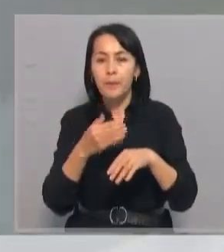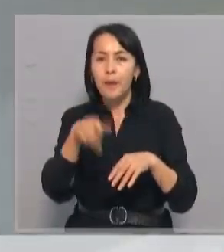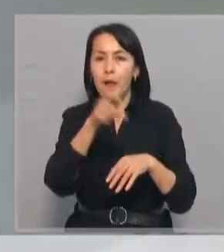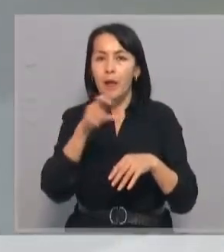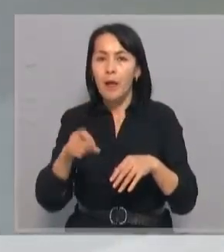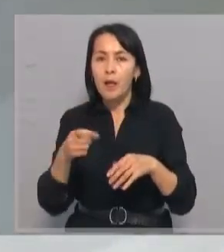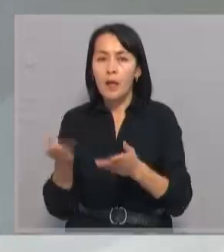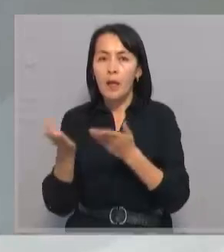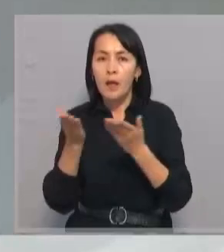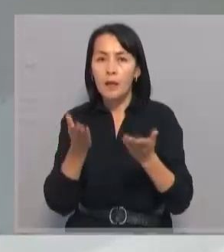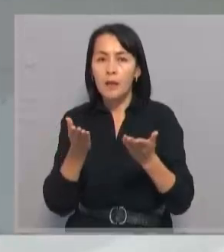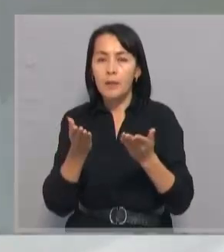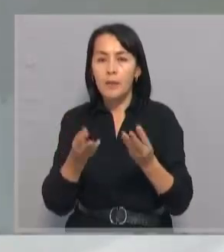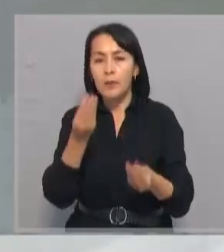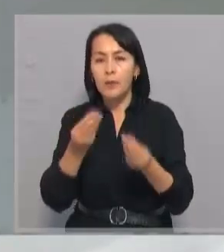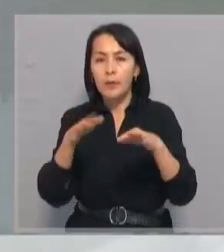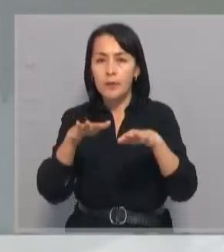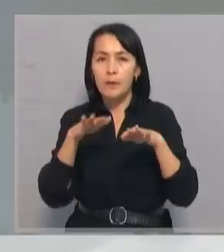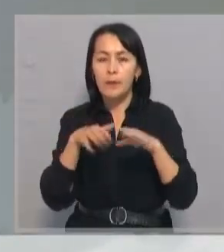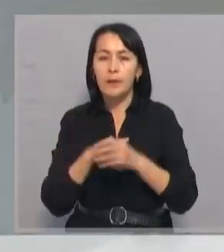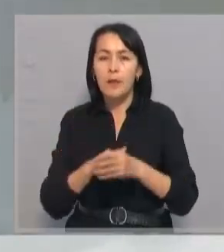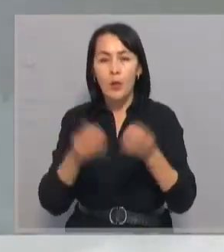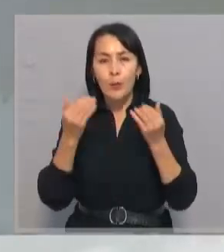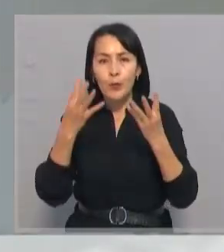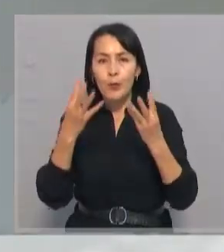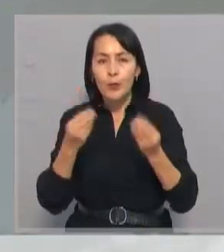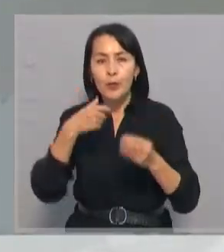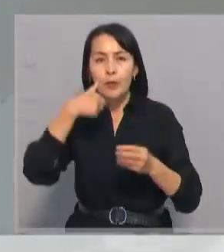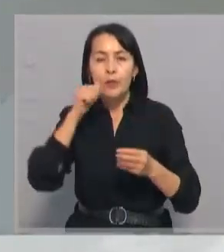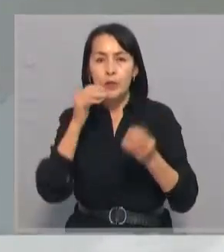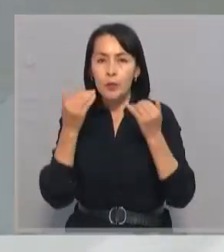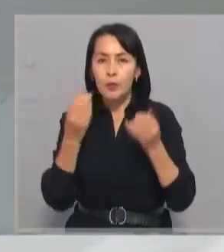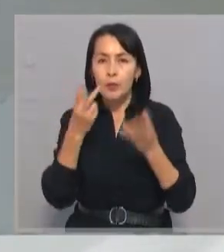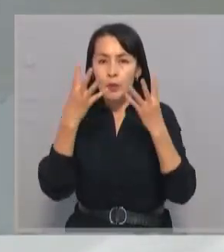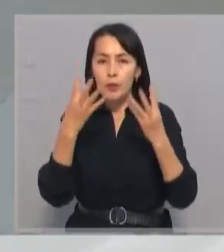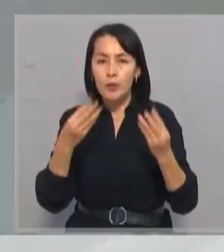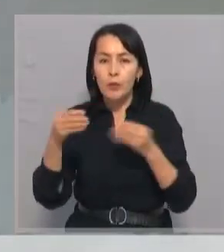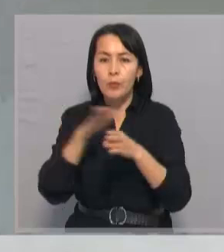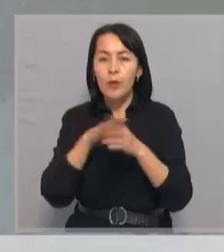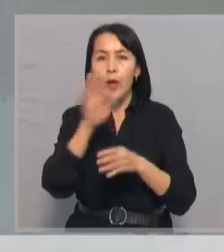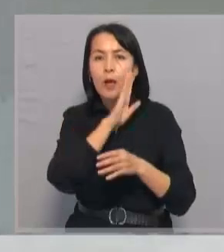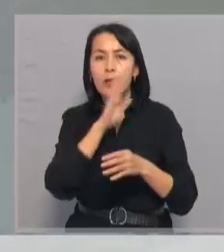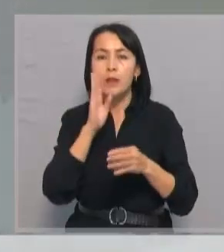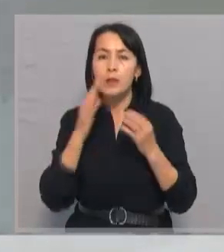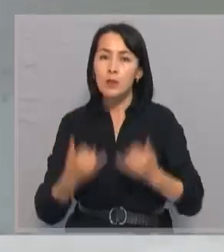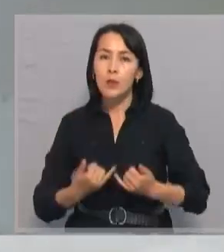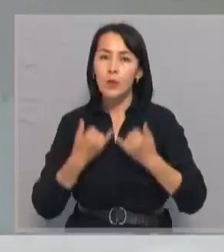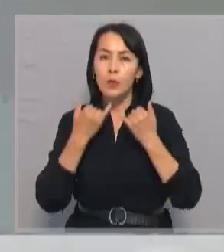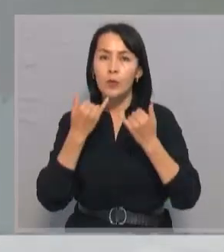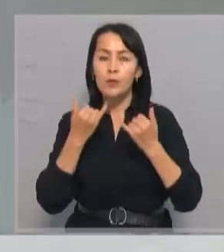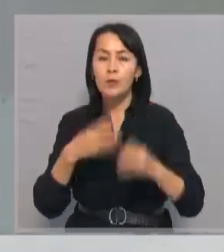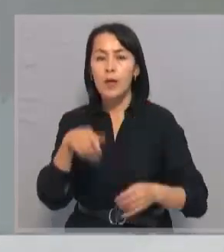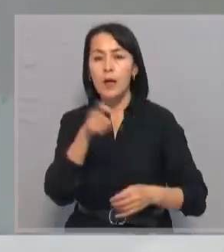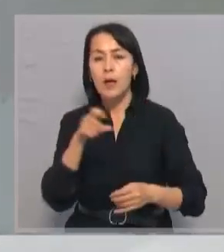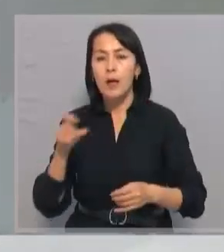халыққа арнап қойып жатқан спектакліміз. Енді бүгінде кеше де бүгін екі күн осы аналарымыздың құрметіне